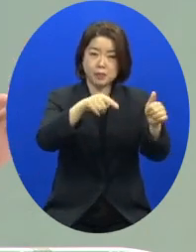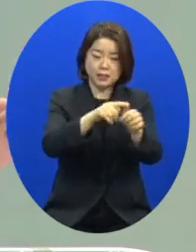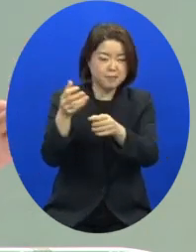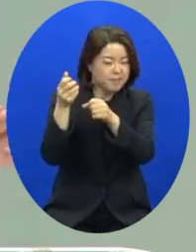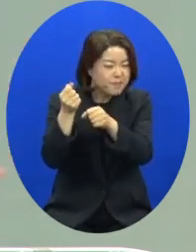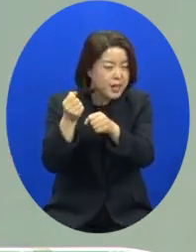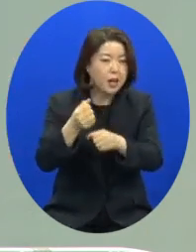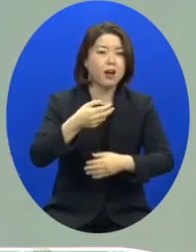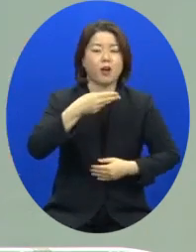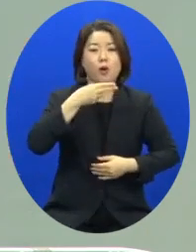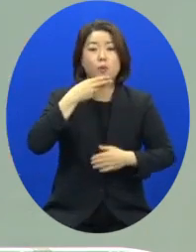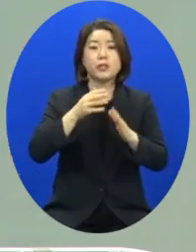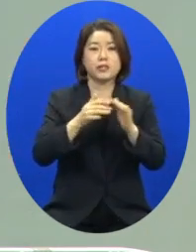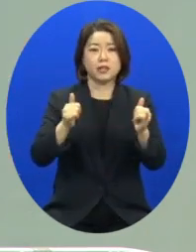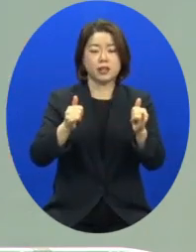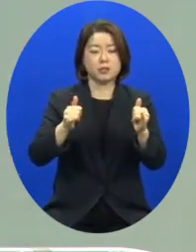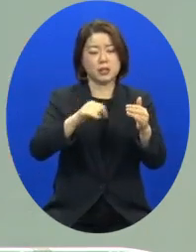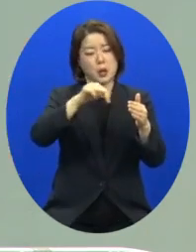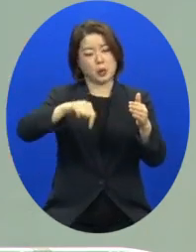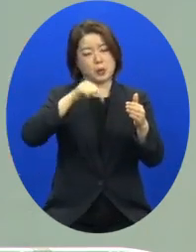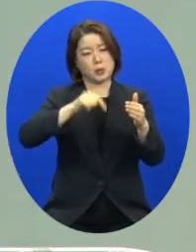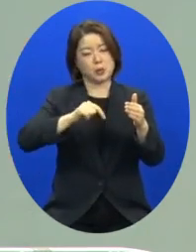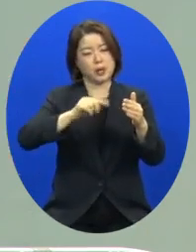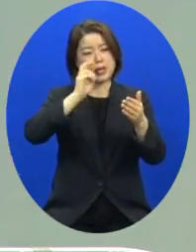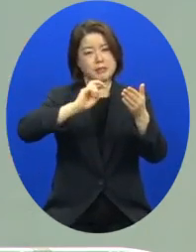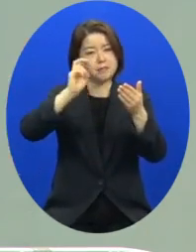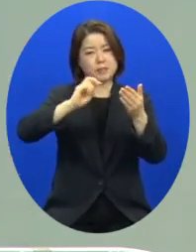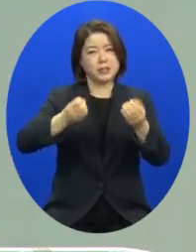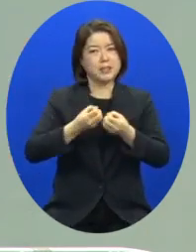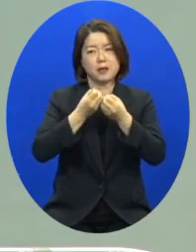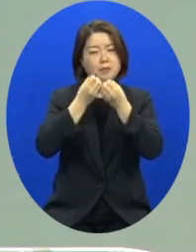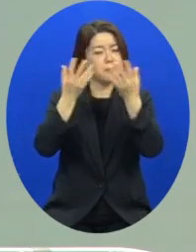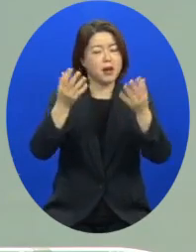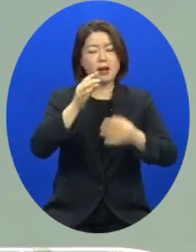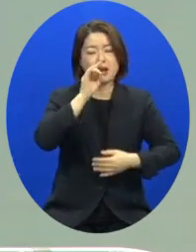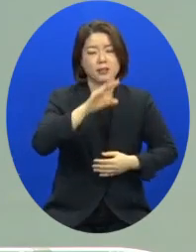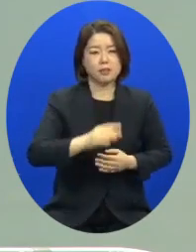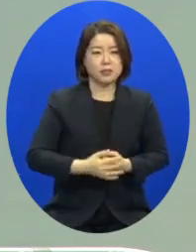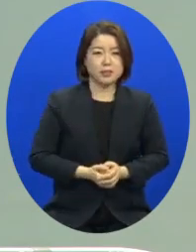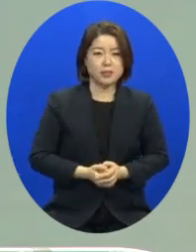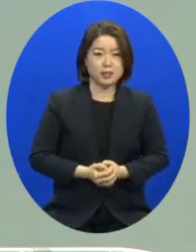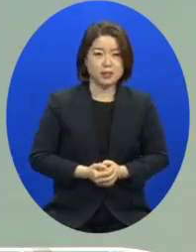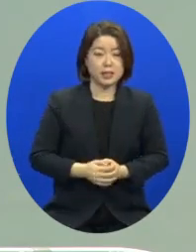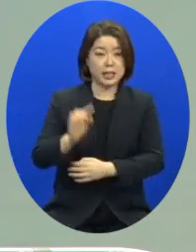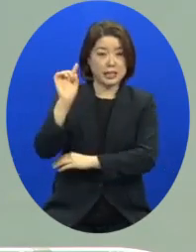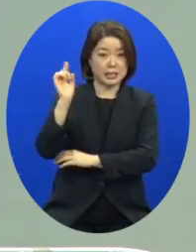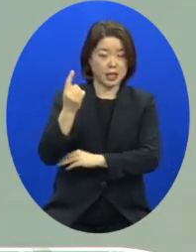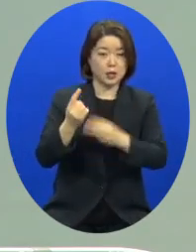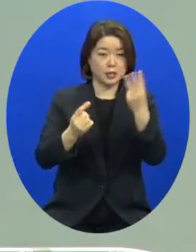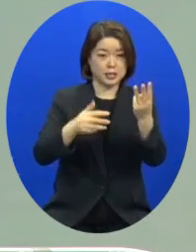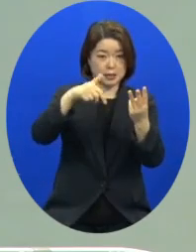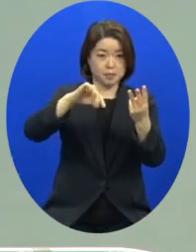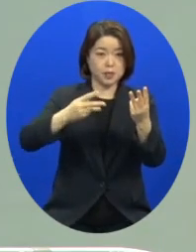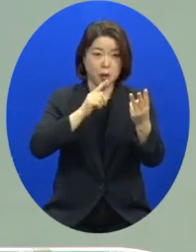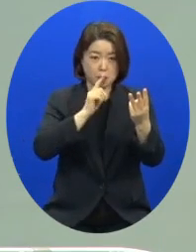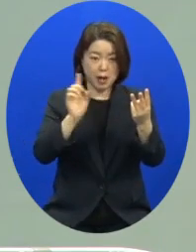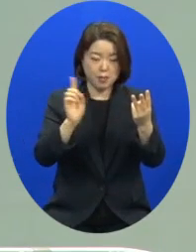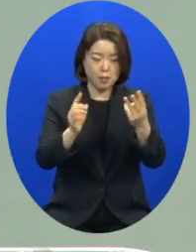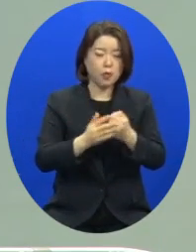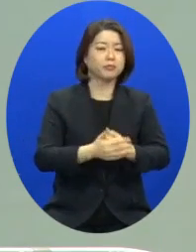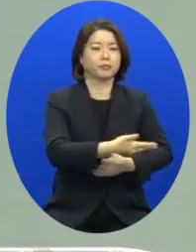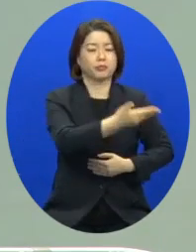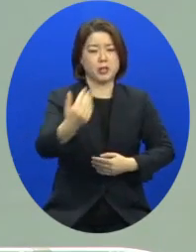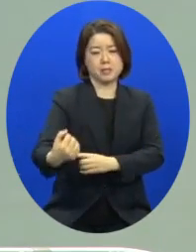사람은 그 속에 찬양이 나오지 않습니다. 다윗이 3절에서 이렇게 말합니다. 너희는 힘